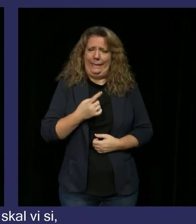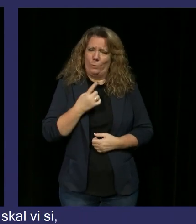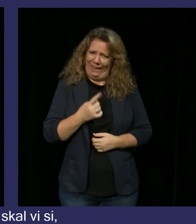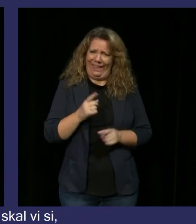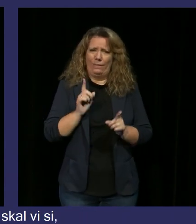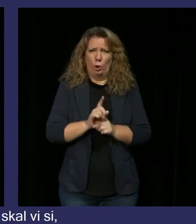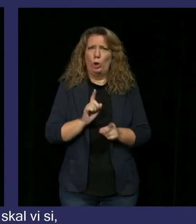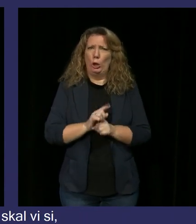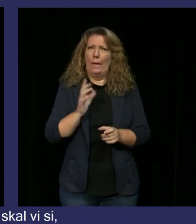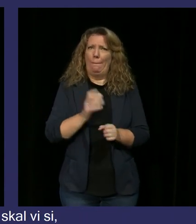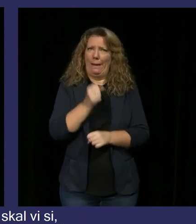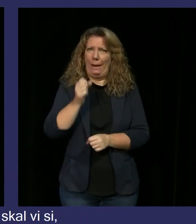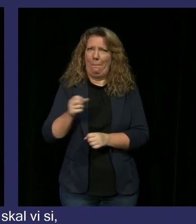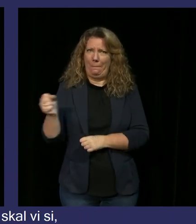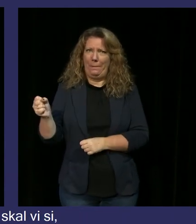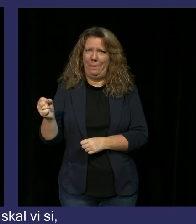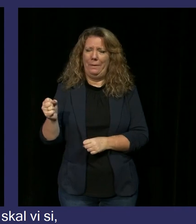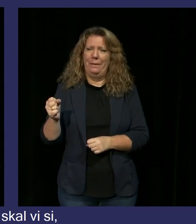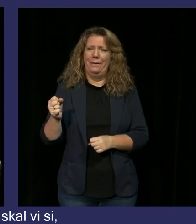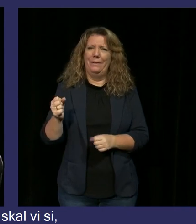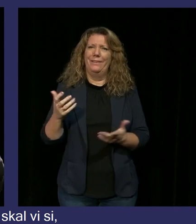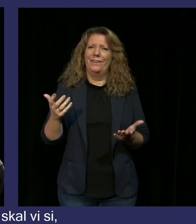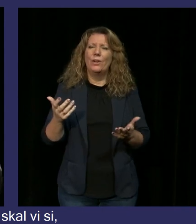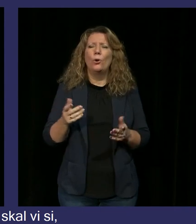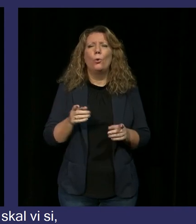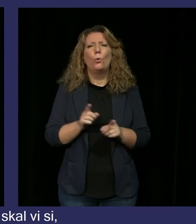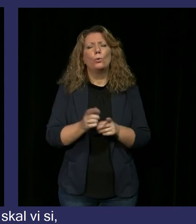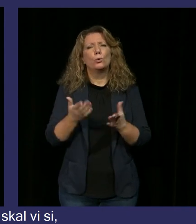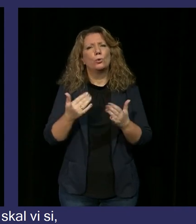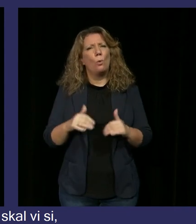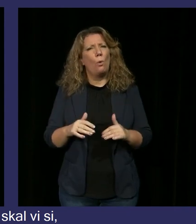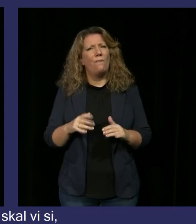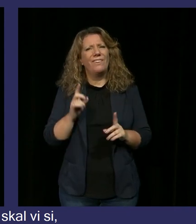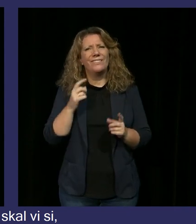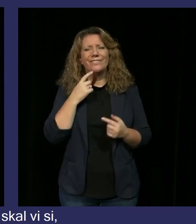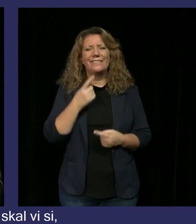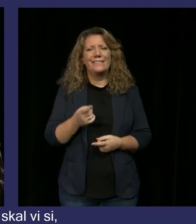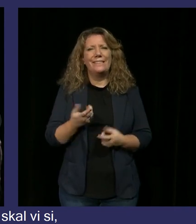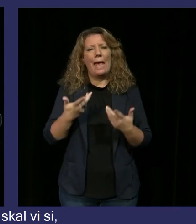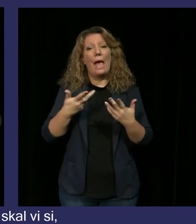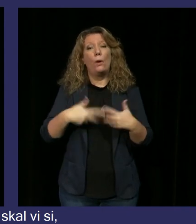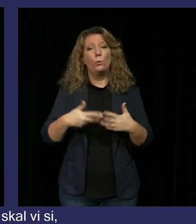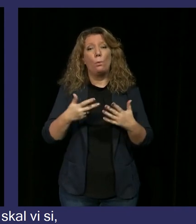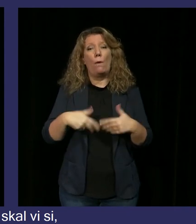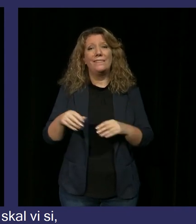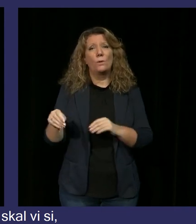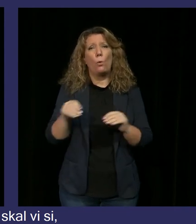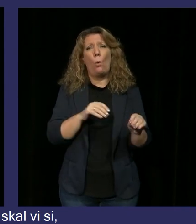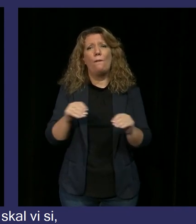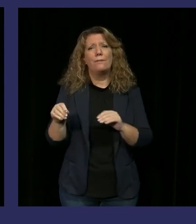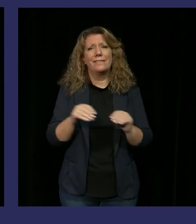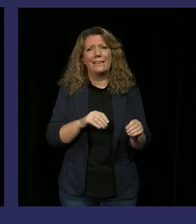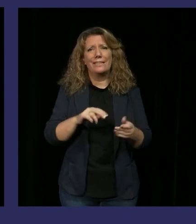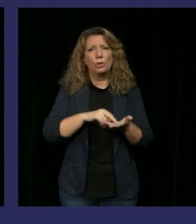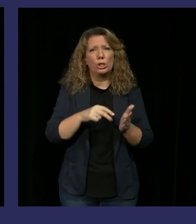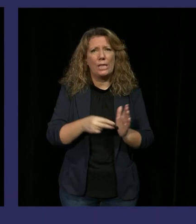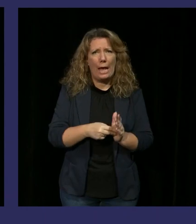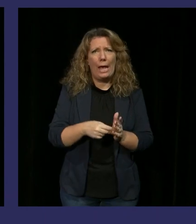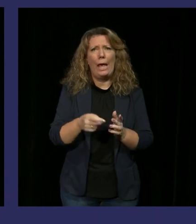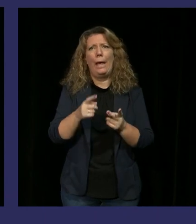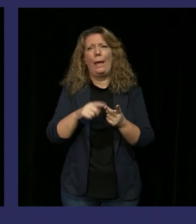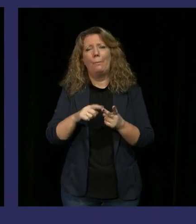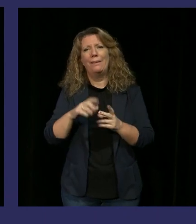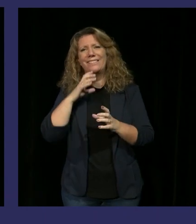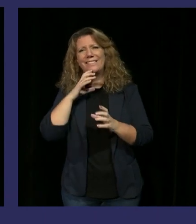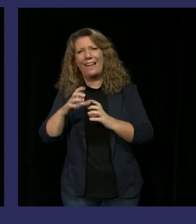med disse, hva skal vi si, automatiske oversettelsestjenestene, chatbotter,